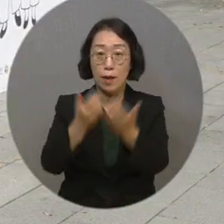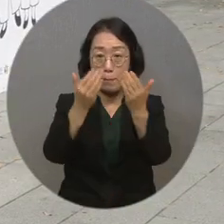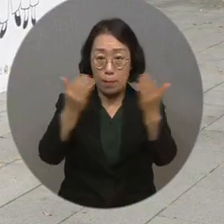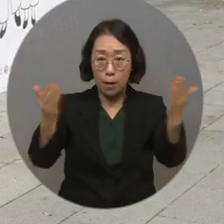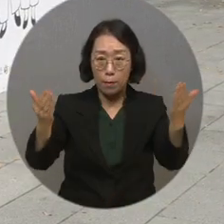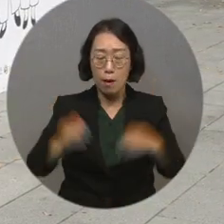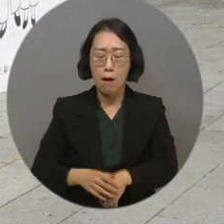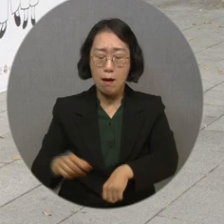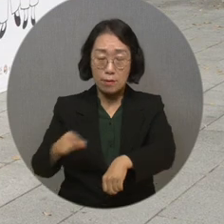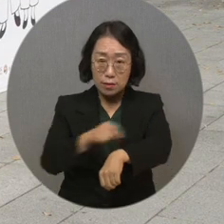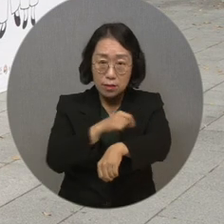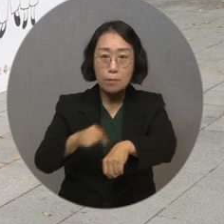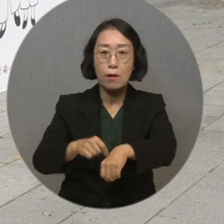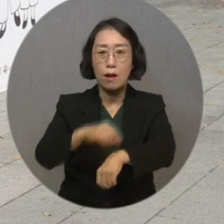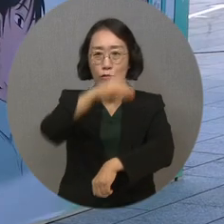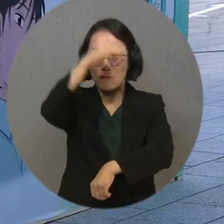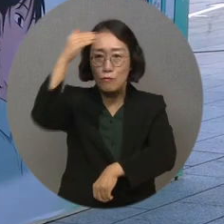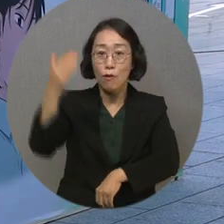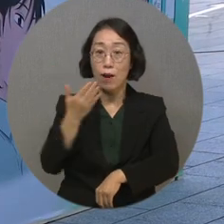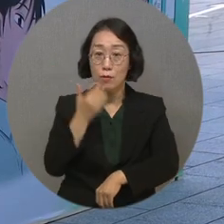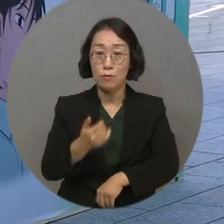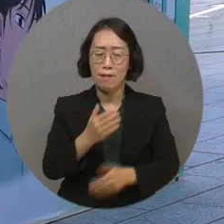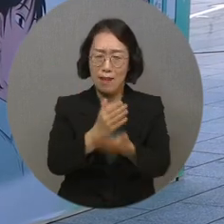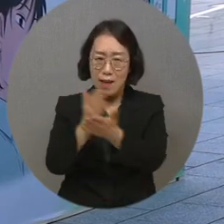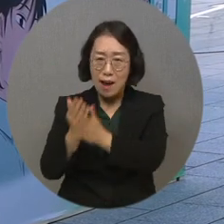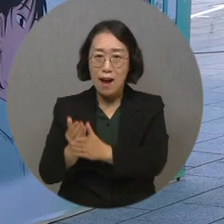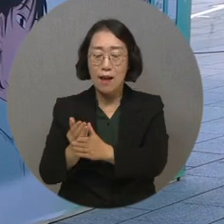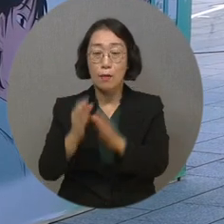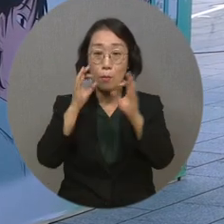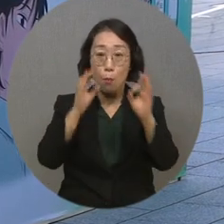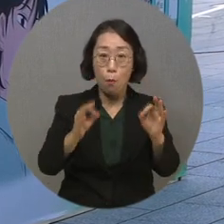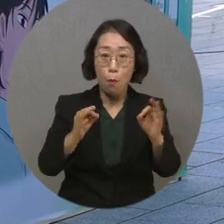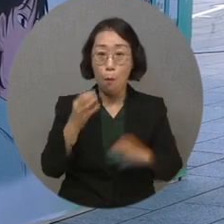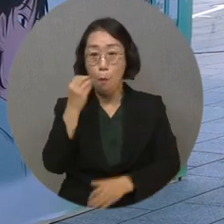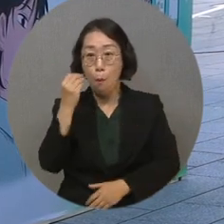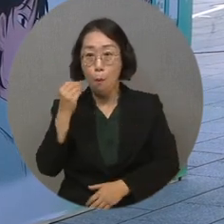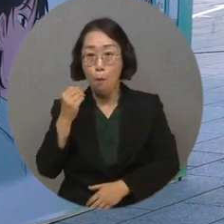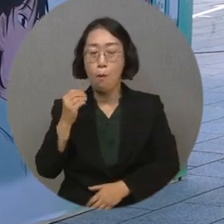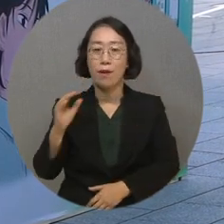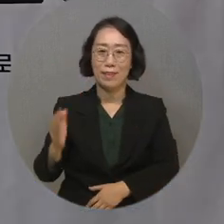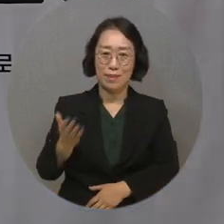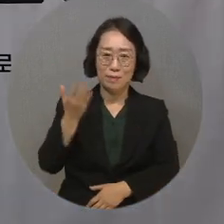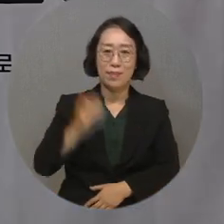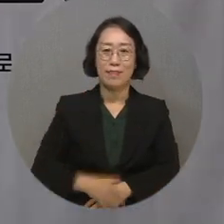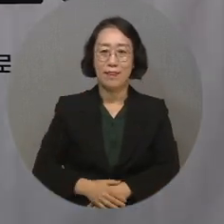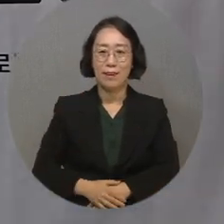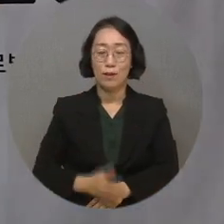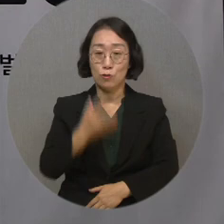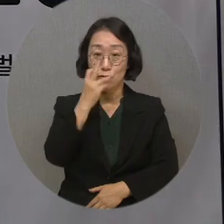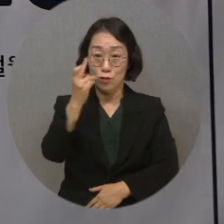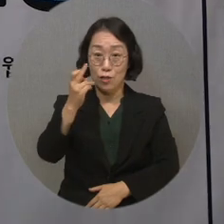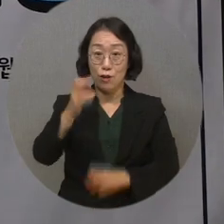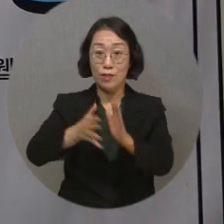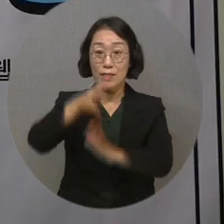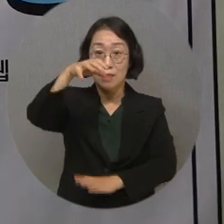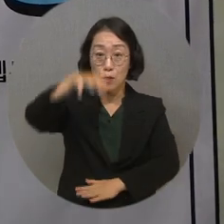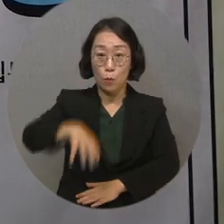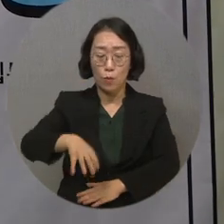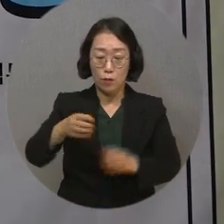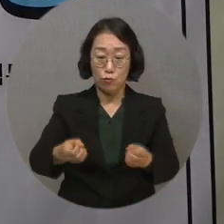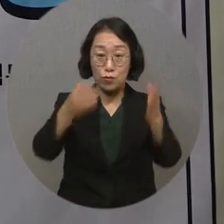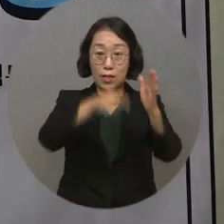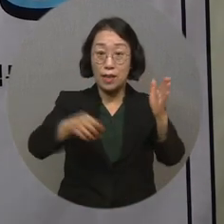보기 드문 이색적인 볼거리가 관람객들의 눈길을 끌었습니다. 순천시는 이번 페스티벌